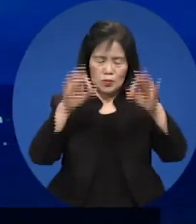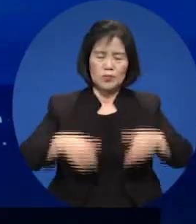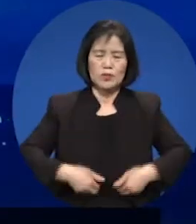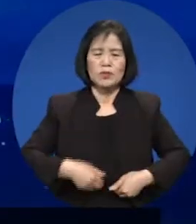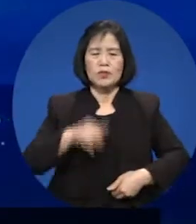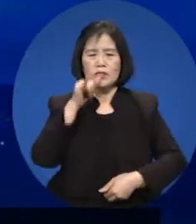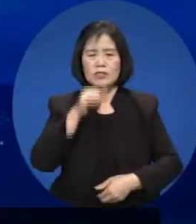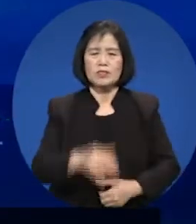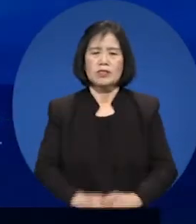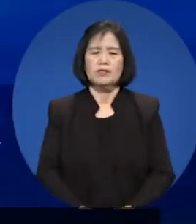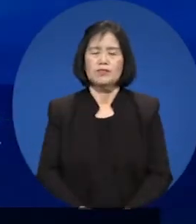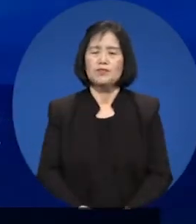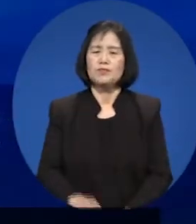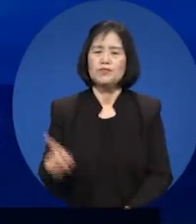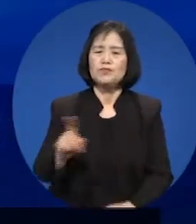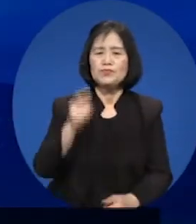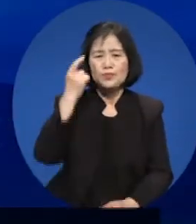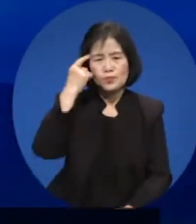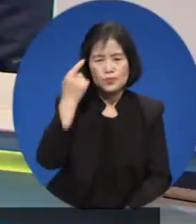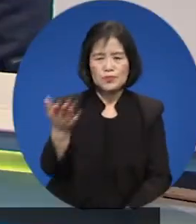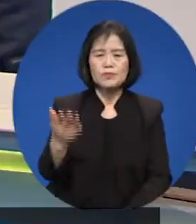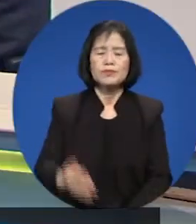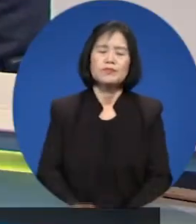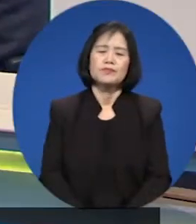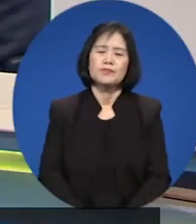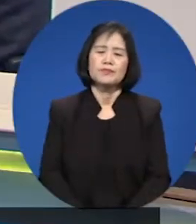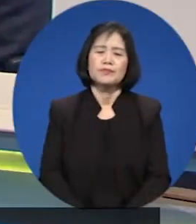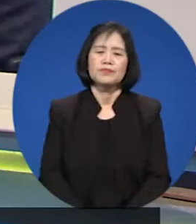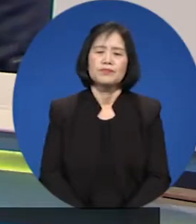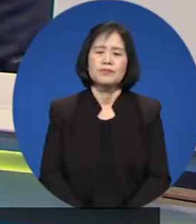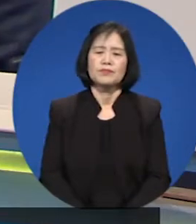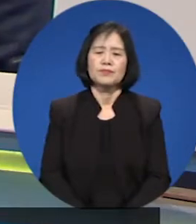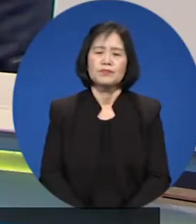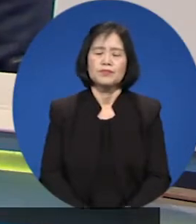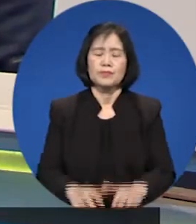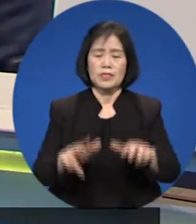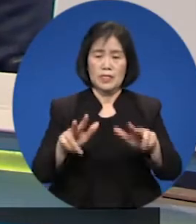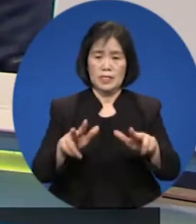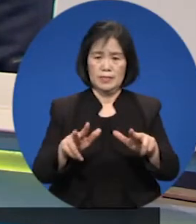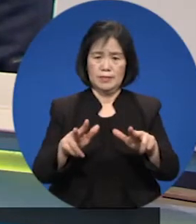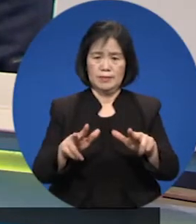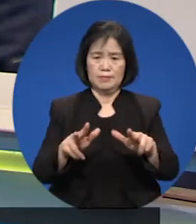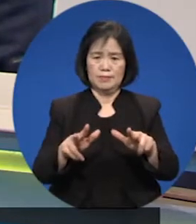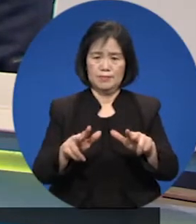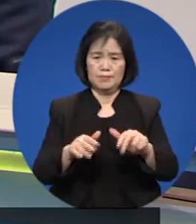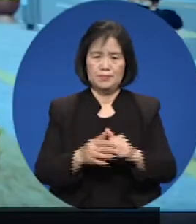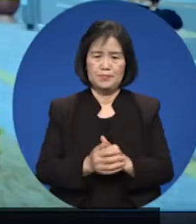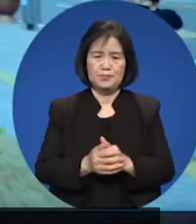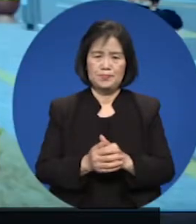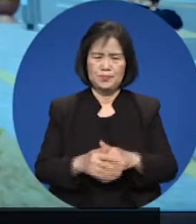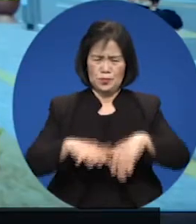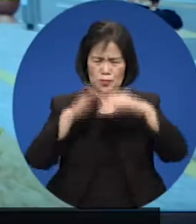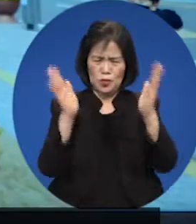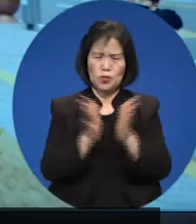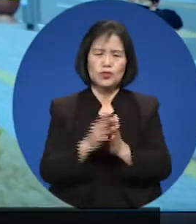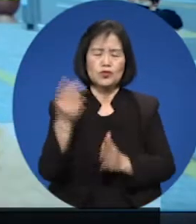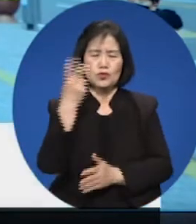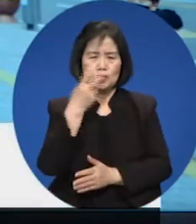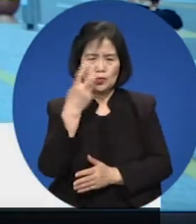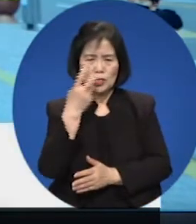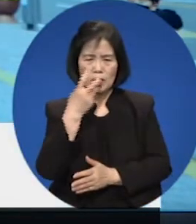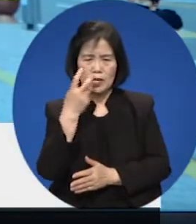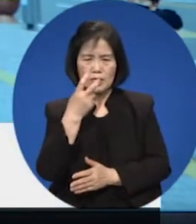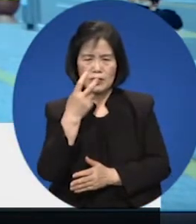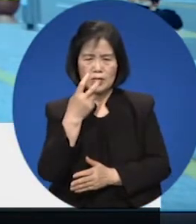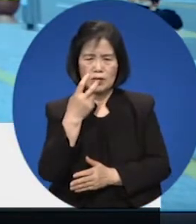나오는데 고문 일단 규모 부분 어떻게 생각해 어 지금 이제 과연 으 이렇게 전수 조사를 해서 어찌